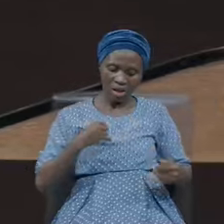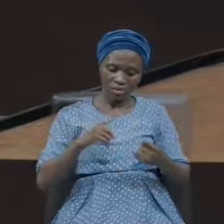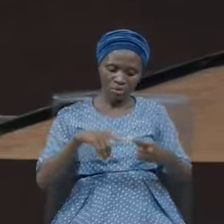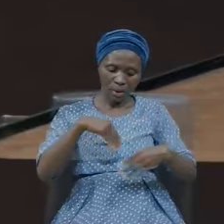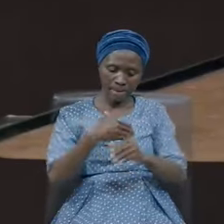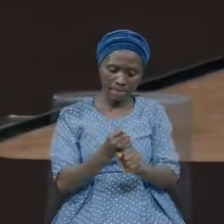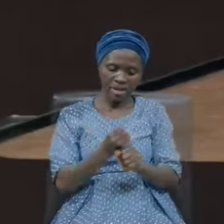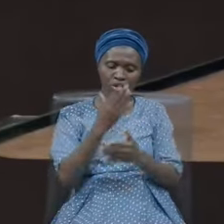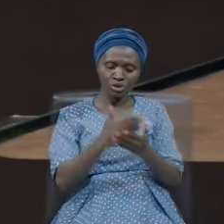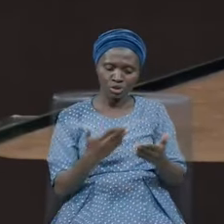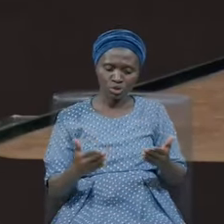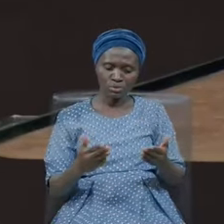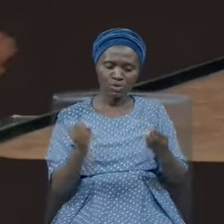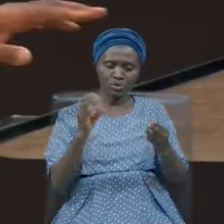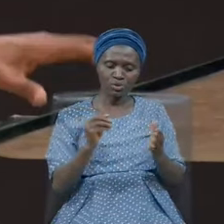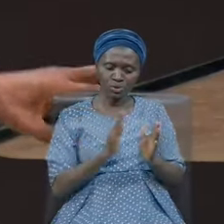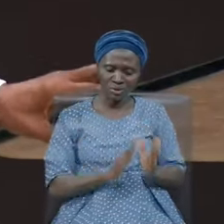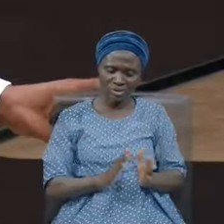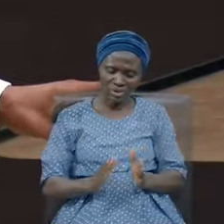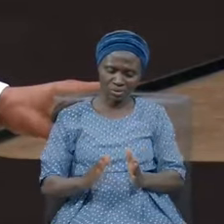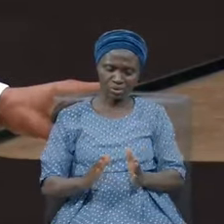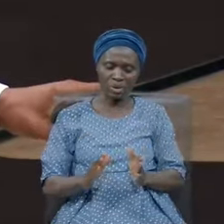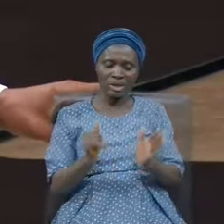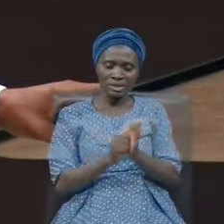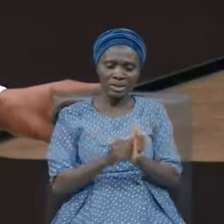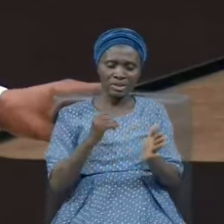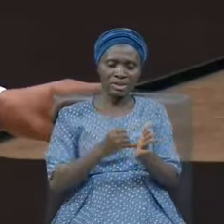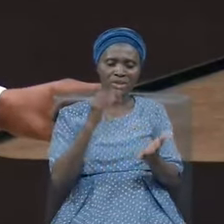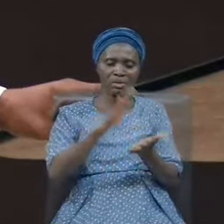et pour faire de nous